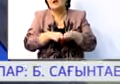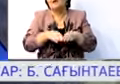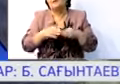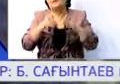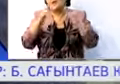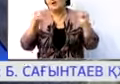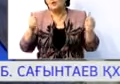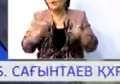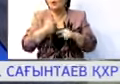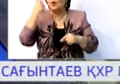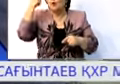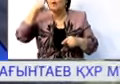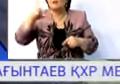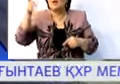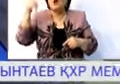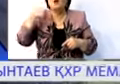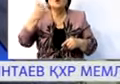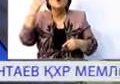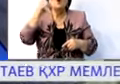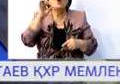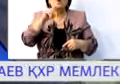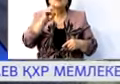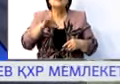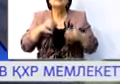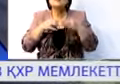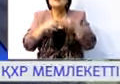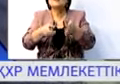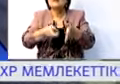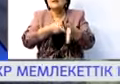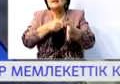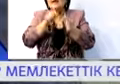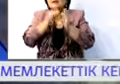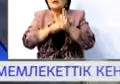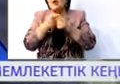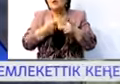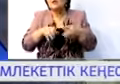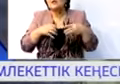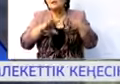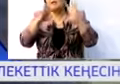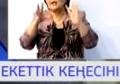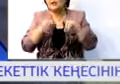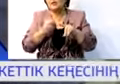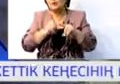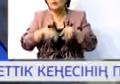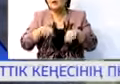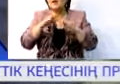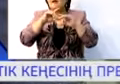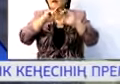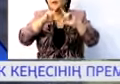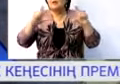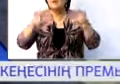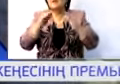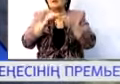Бұл ғалымдардың айтуынша кезінде Хорезм экспедициясы зерттеді. Осы экспедициялардың нәтижесінде бұл ғимараттың ең